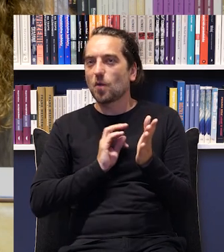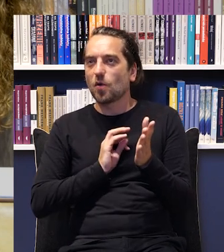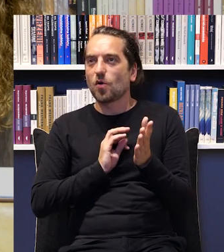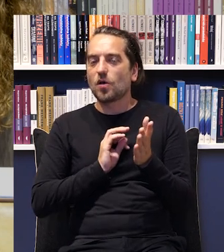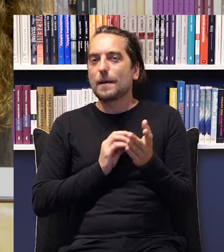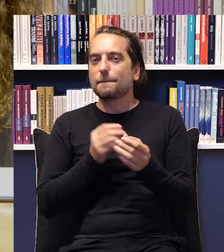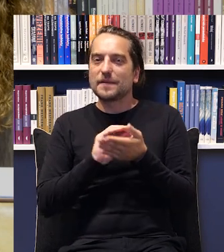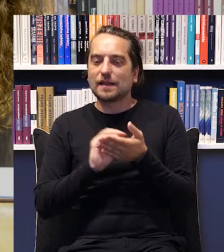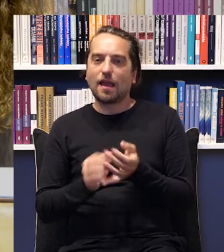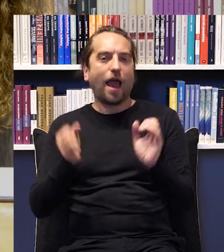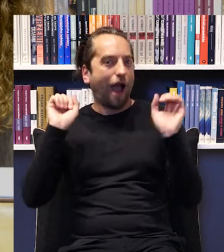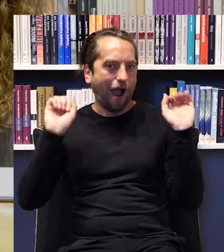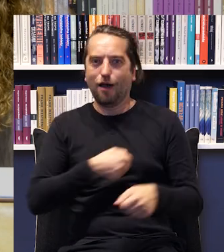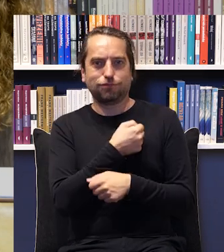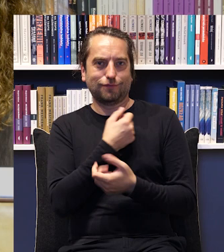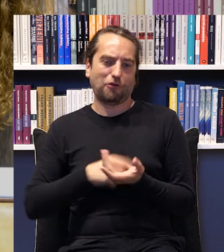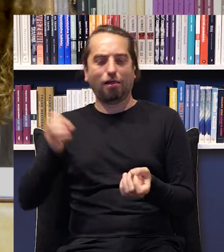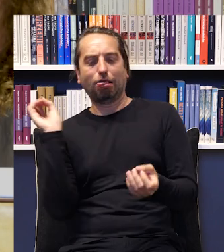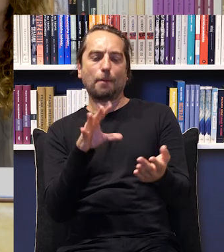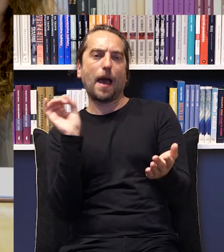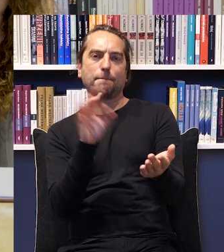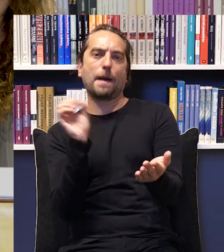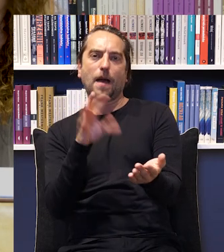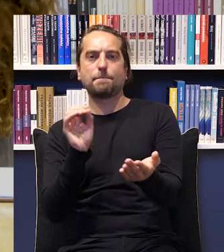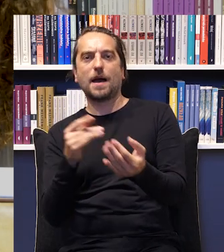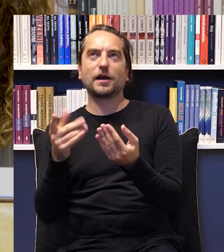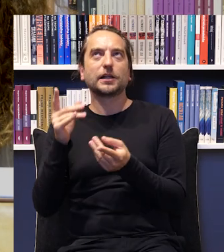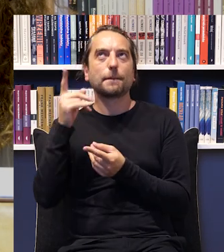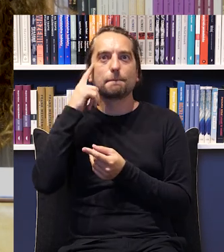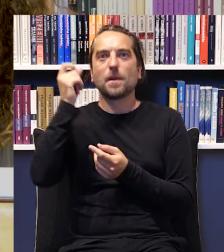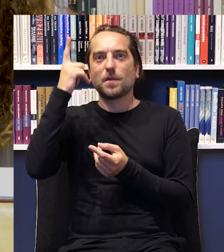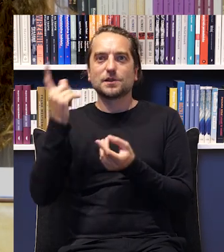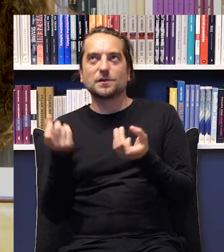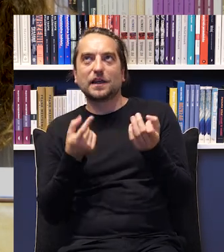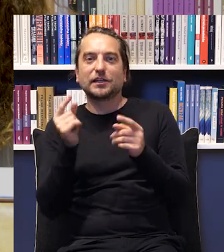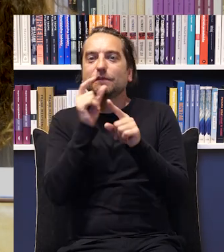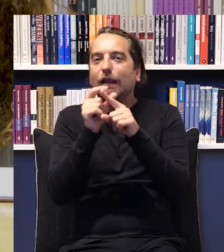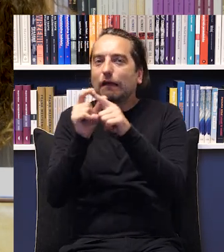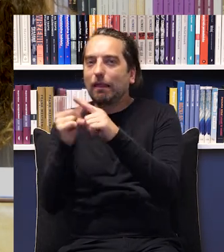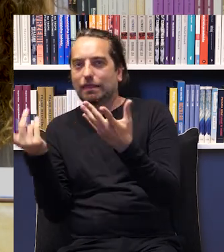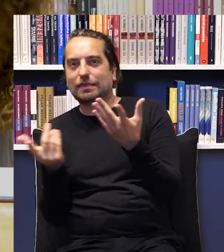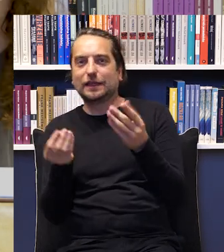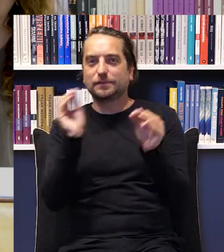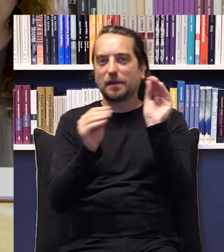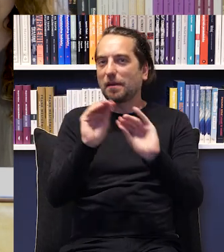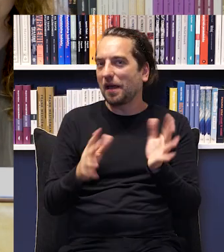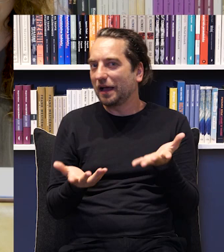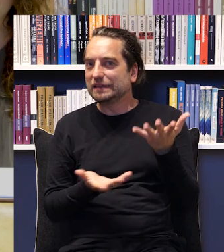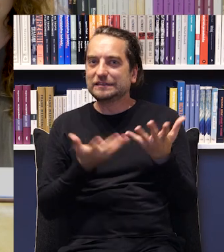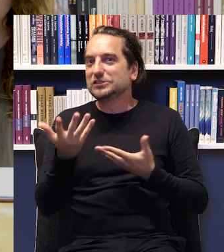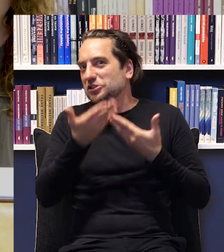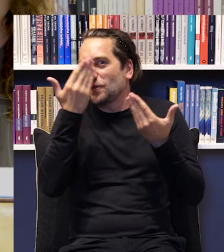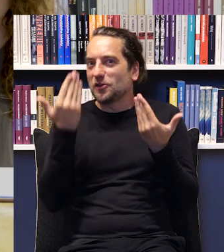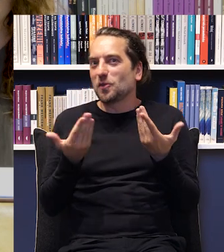po chamsku wrzucanych jakichś odniesień, jakichś fragmentów, ale takich pociętych albo właśnie